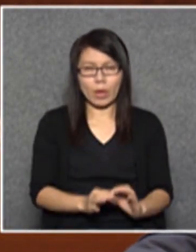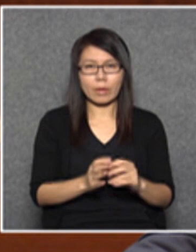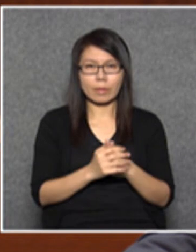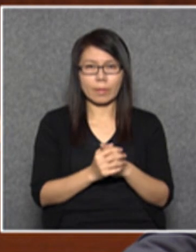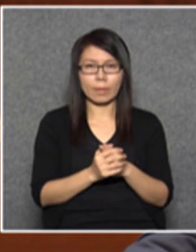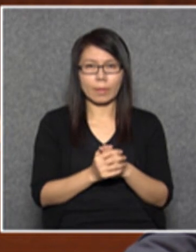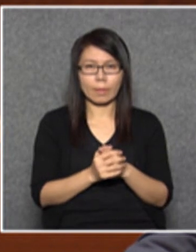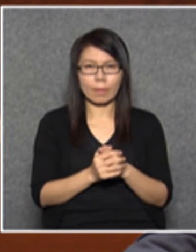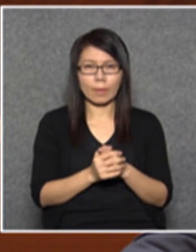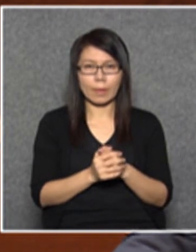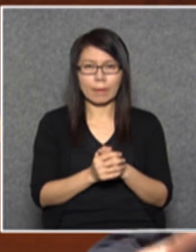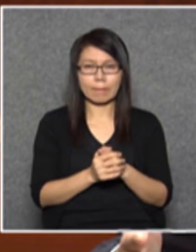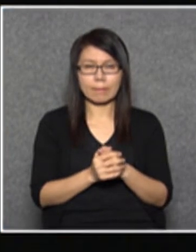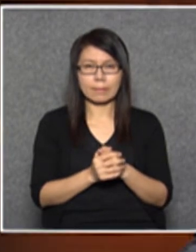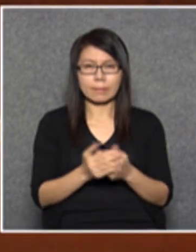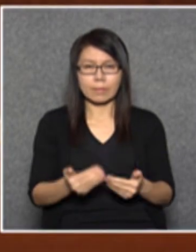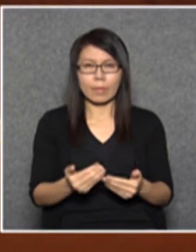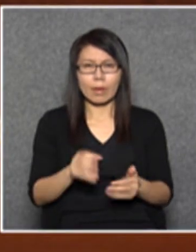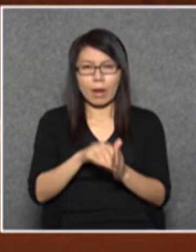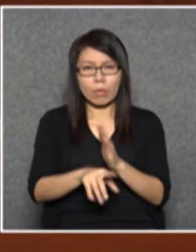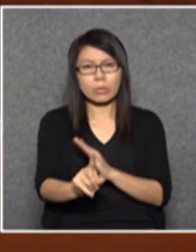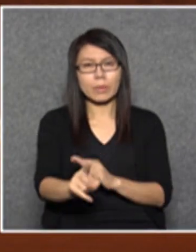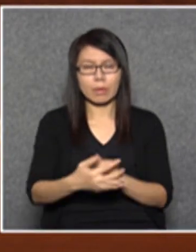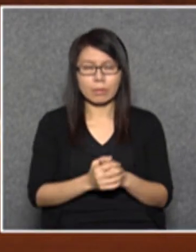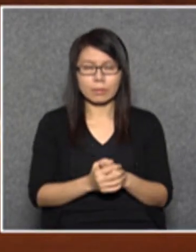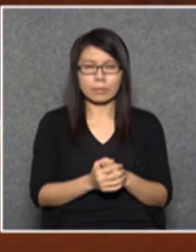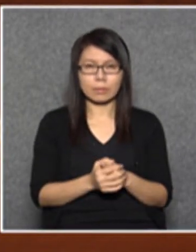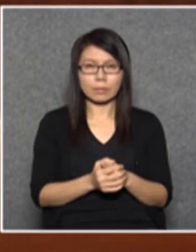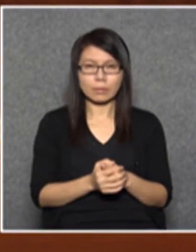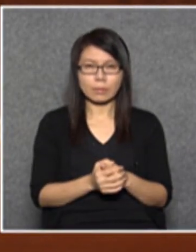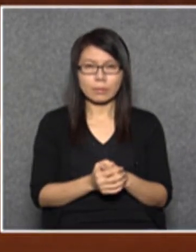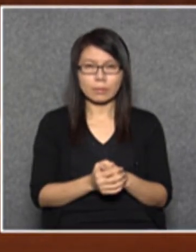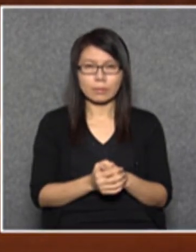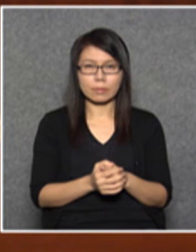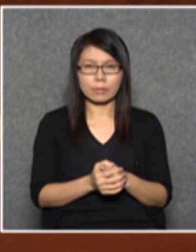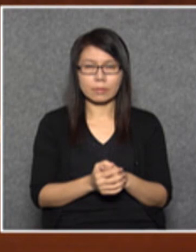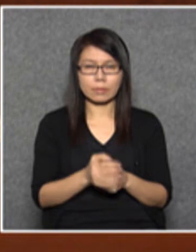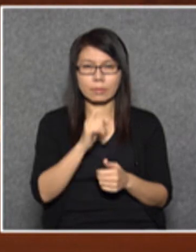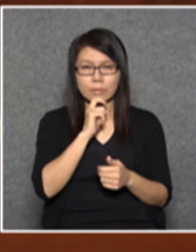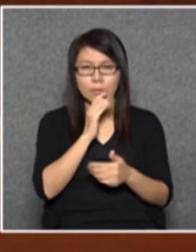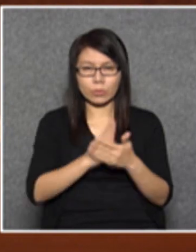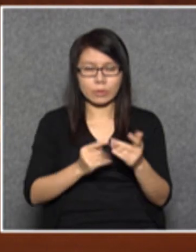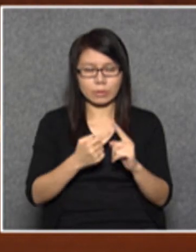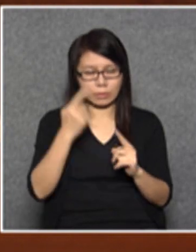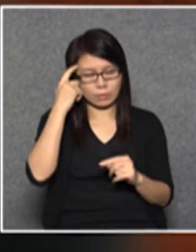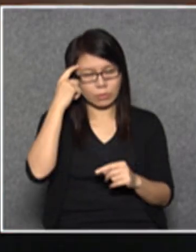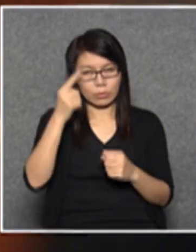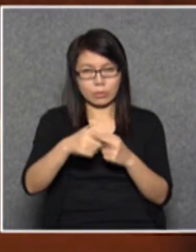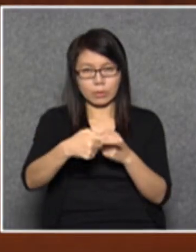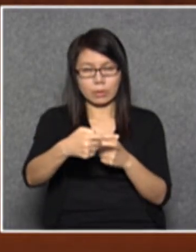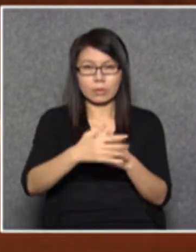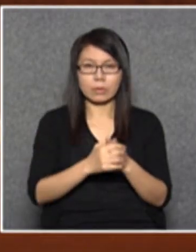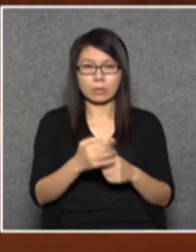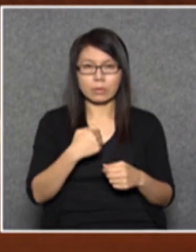一個設置嚟嘅。我哋失咗啲乜嘢嘢咧？咁有啲嘢我哋係知道嘅，一就係我